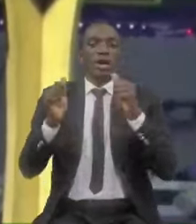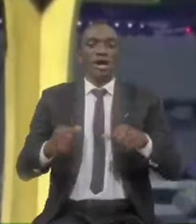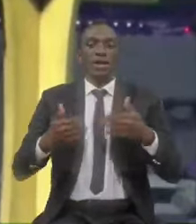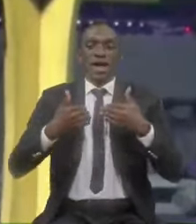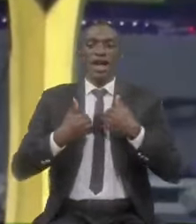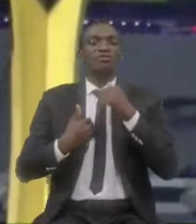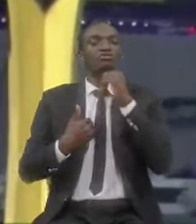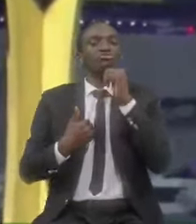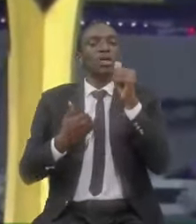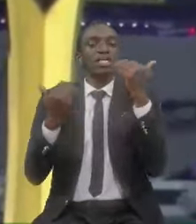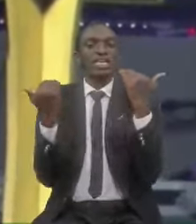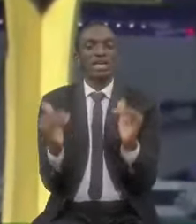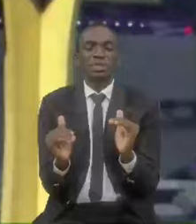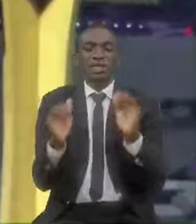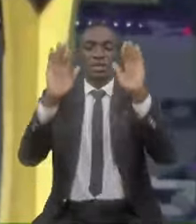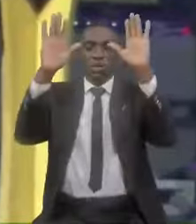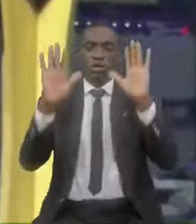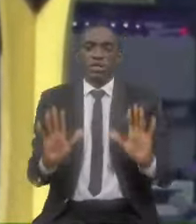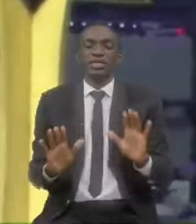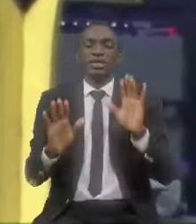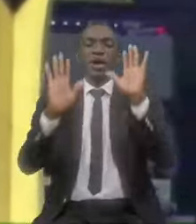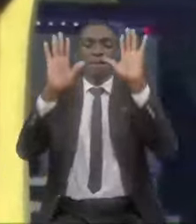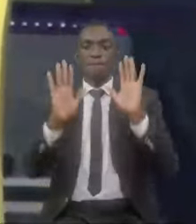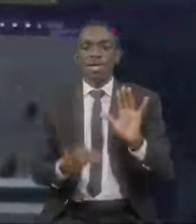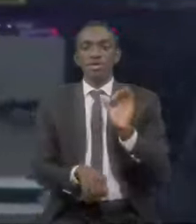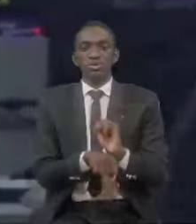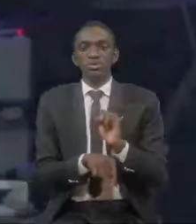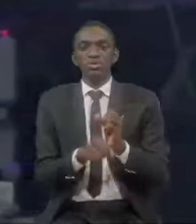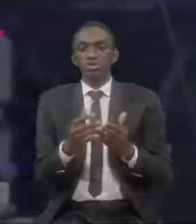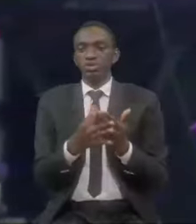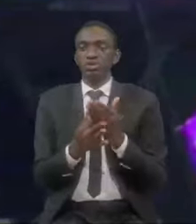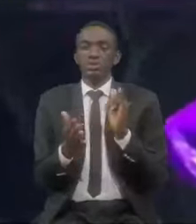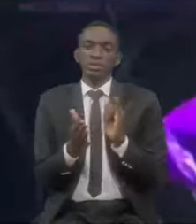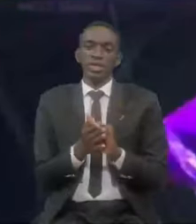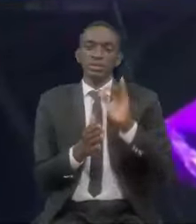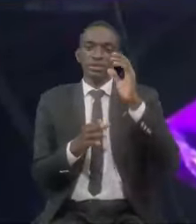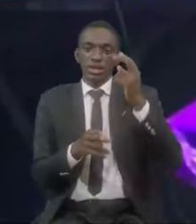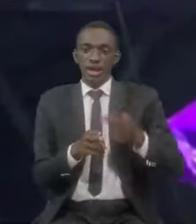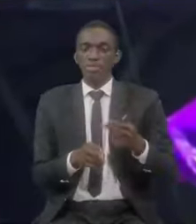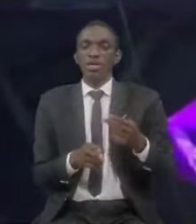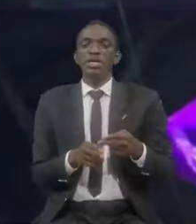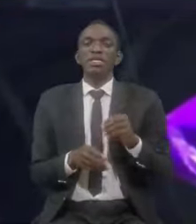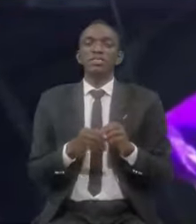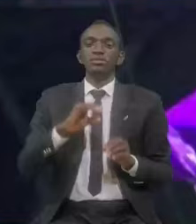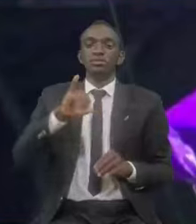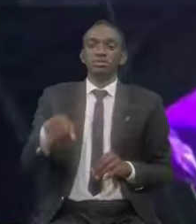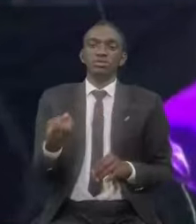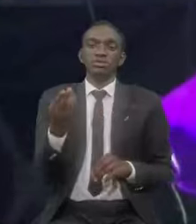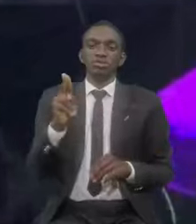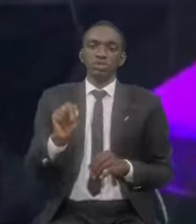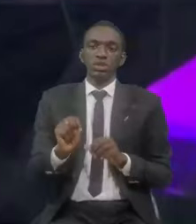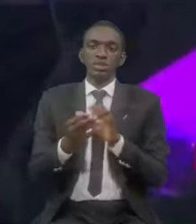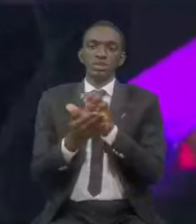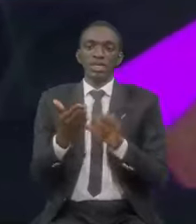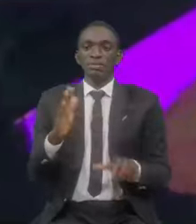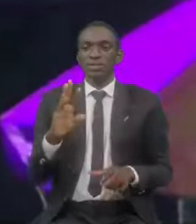afin que nous puissions avoir des prodiges, des merveilles illimitées dans ce nom-là. Jean